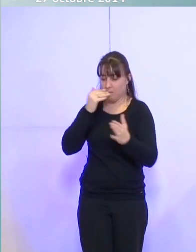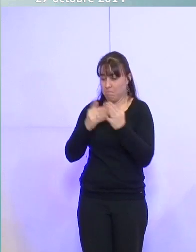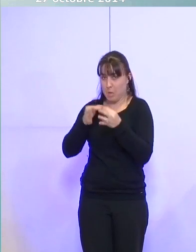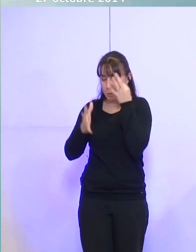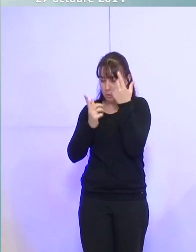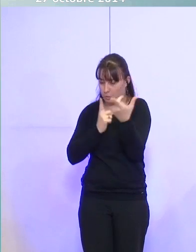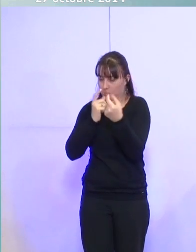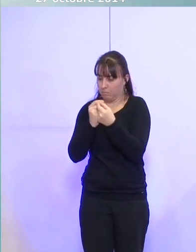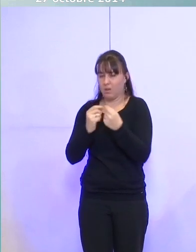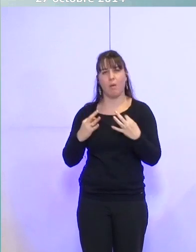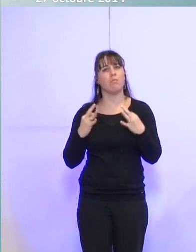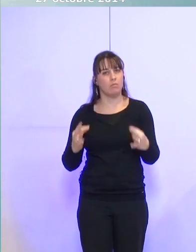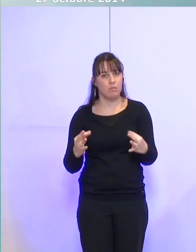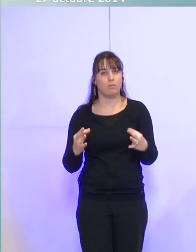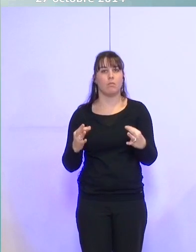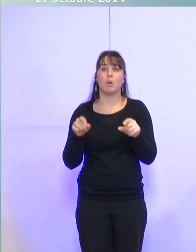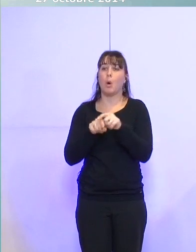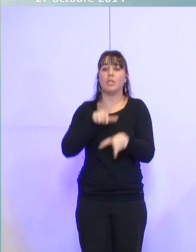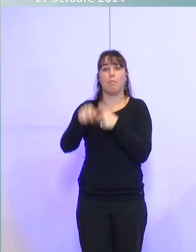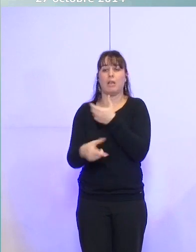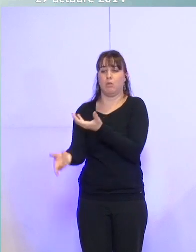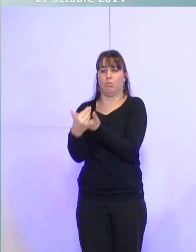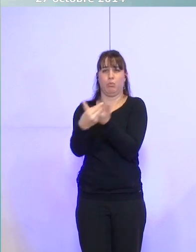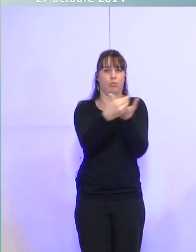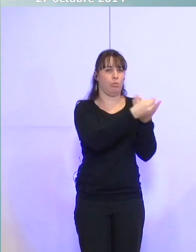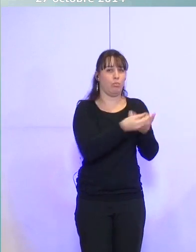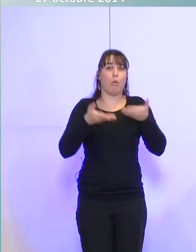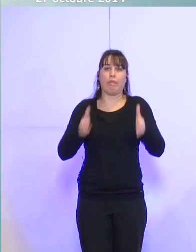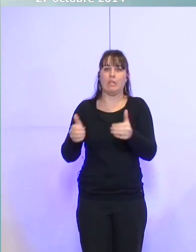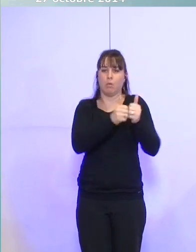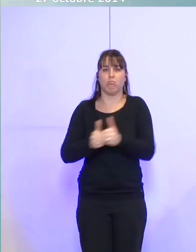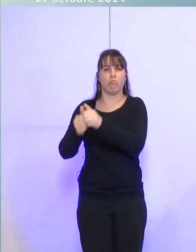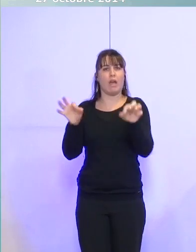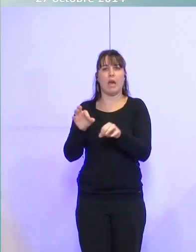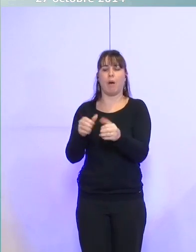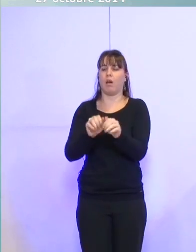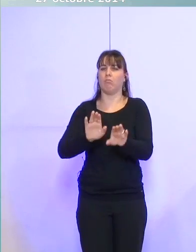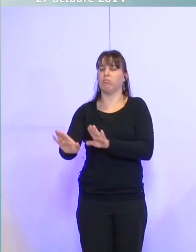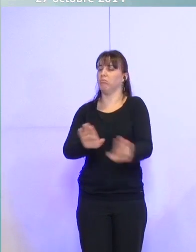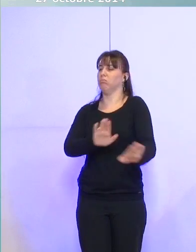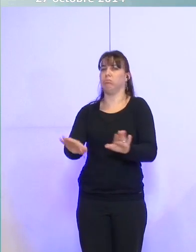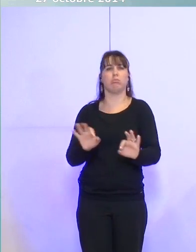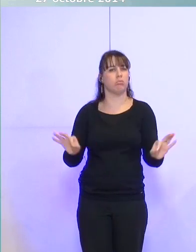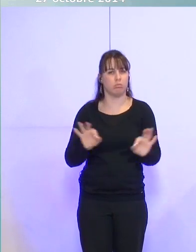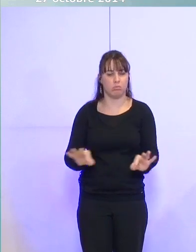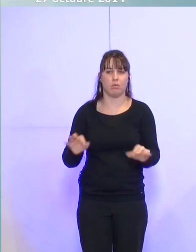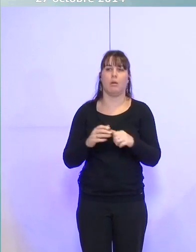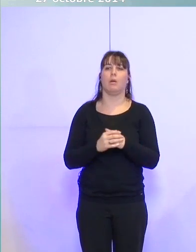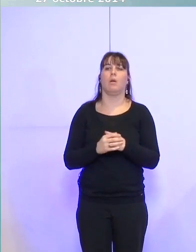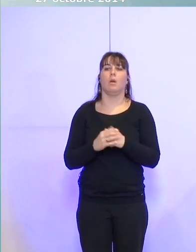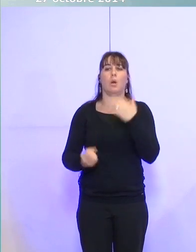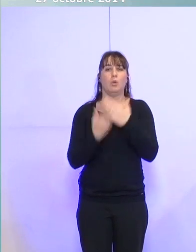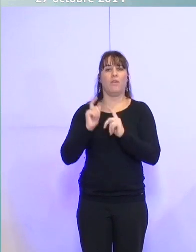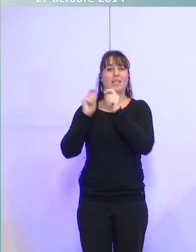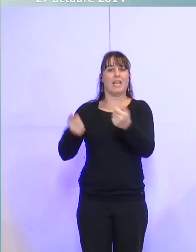a priori, et l'implication de tous les acteurs dans la prise de décision. Une chose est pourtant sûre, une nouvelle délégation de